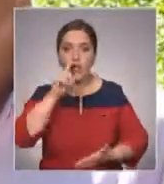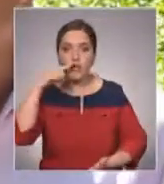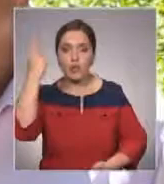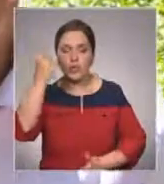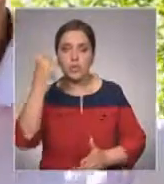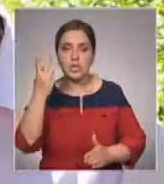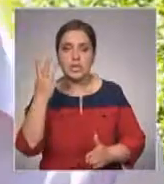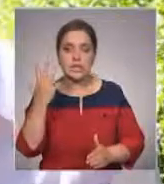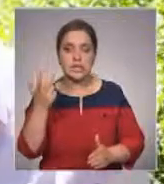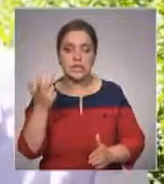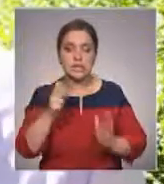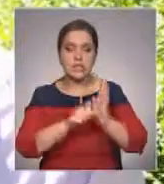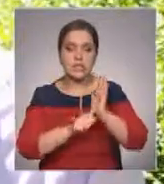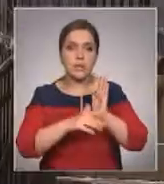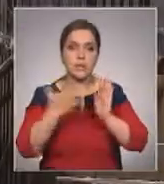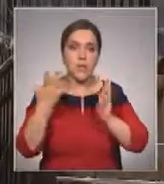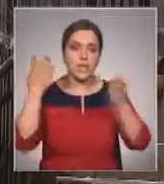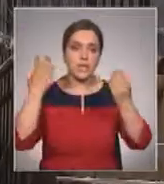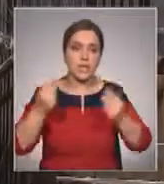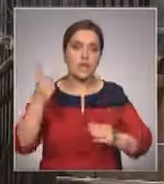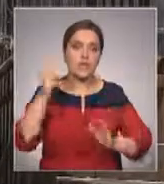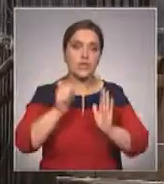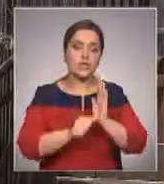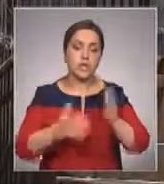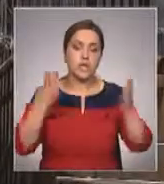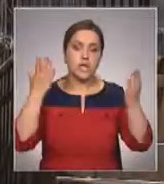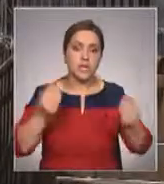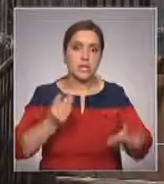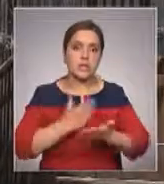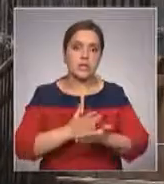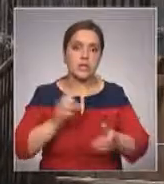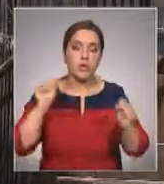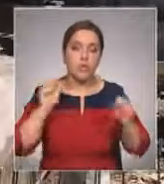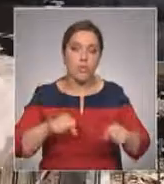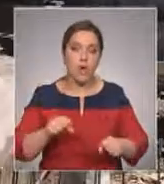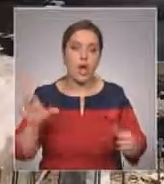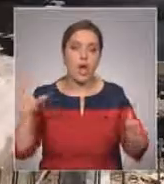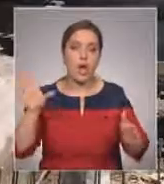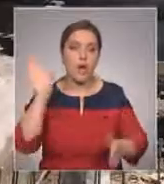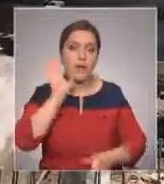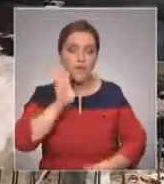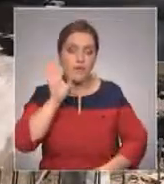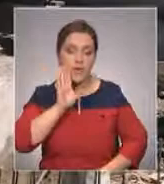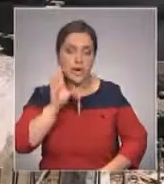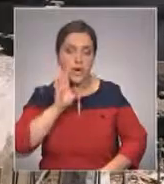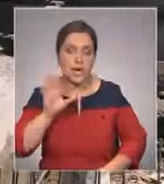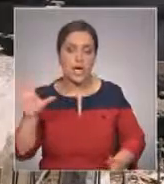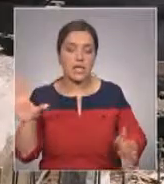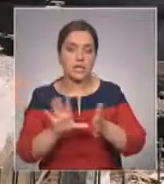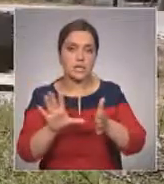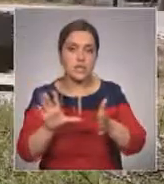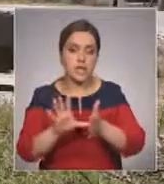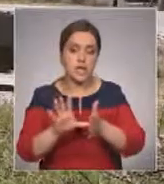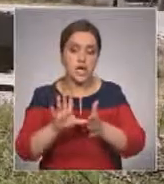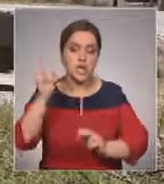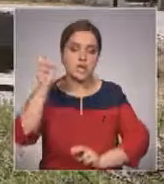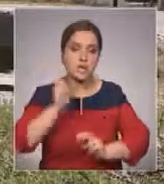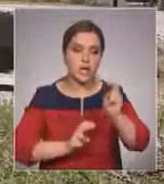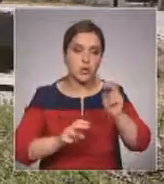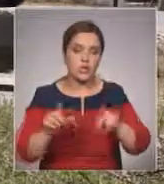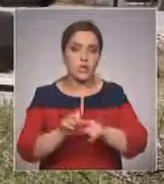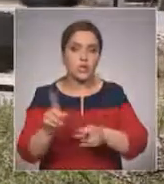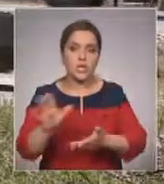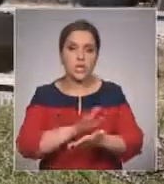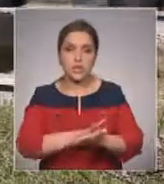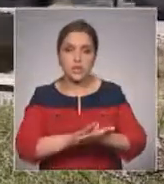то где-то 260 дней можно считать. А гидроэлектростанция, она тоже